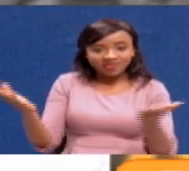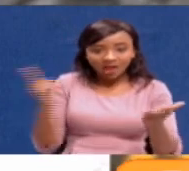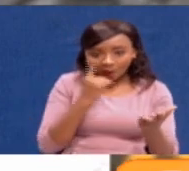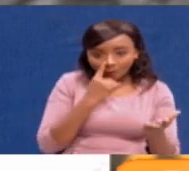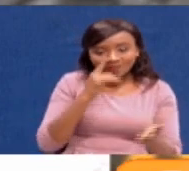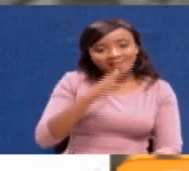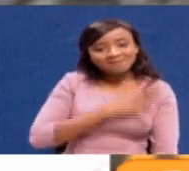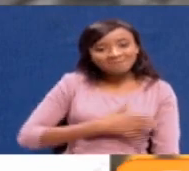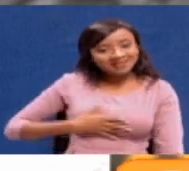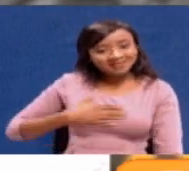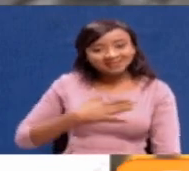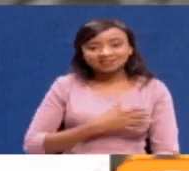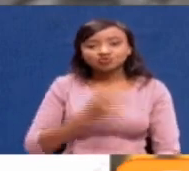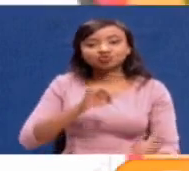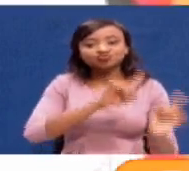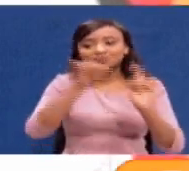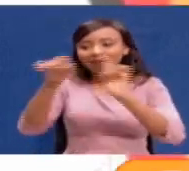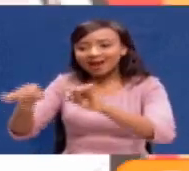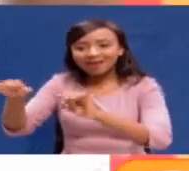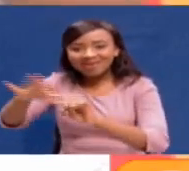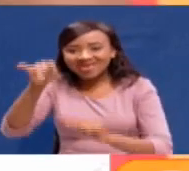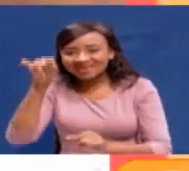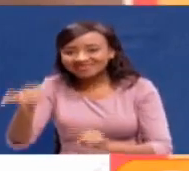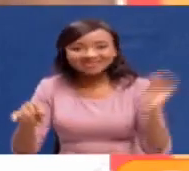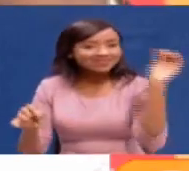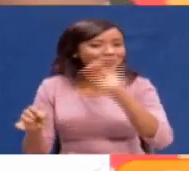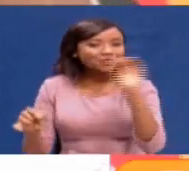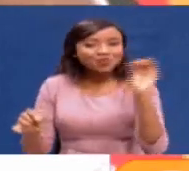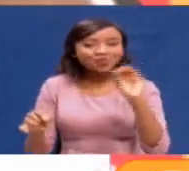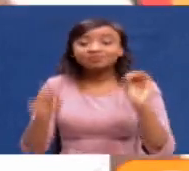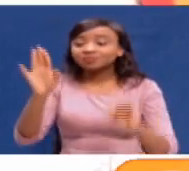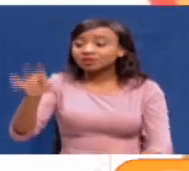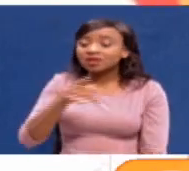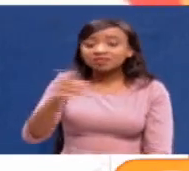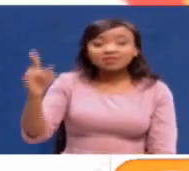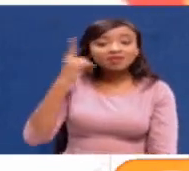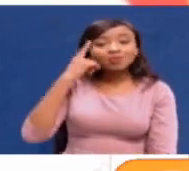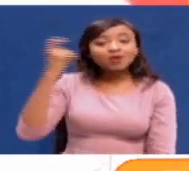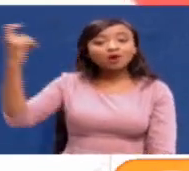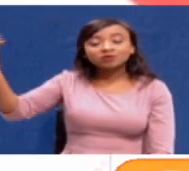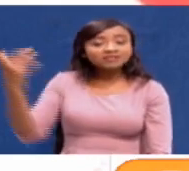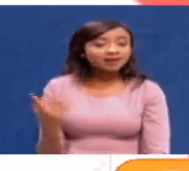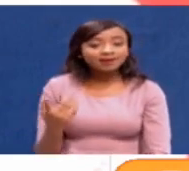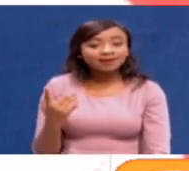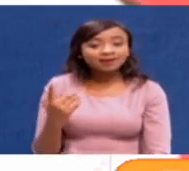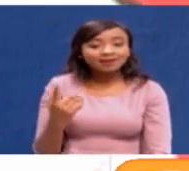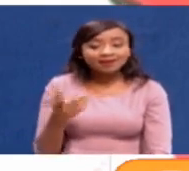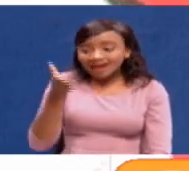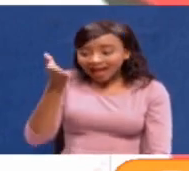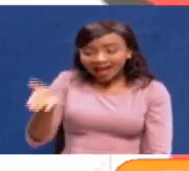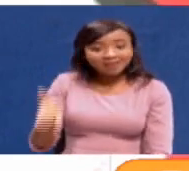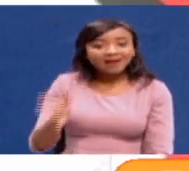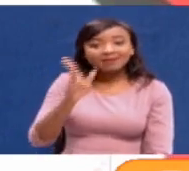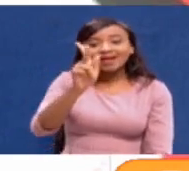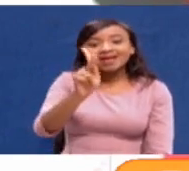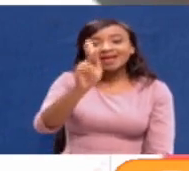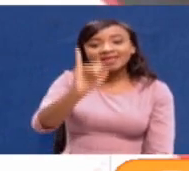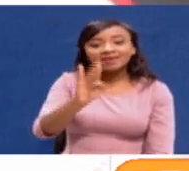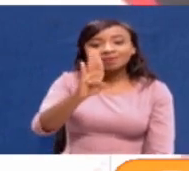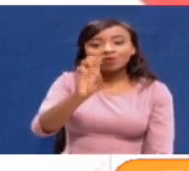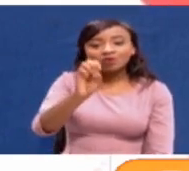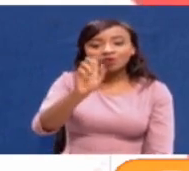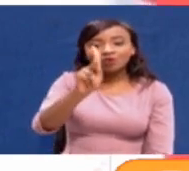tafadhali msiingie Old Town. Wacheni kuota ndoto hapa, hapa, mtaa huu Kibokoni,